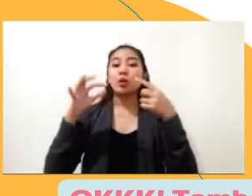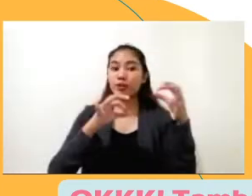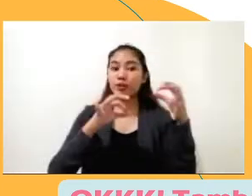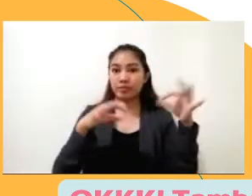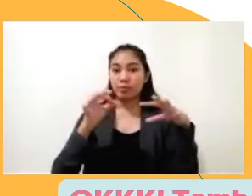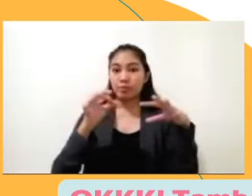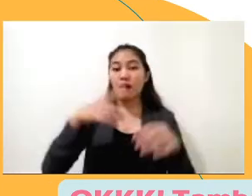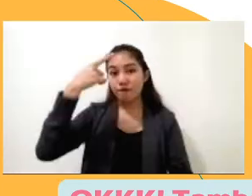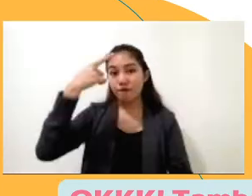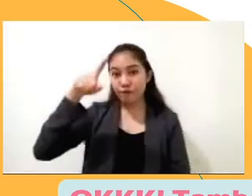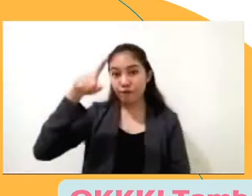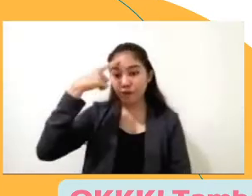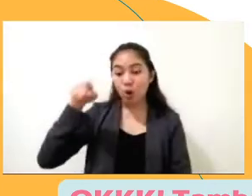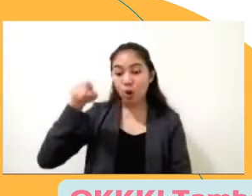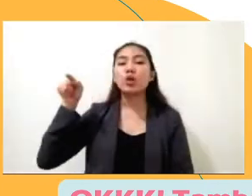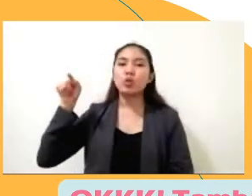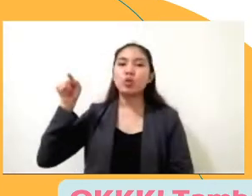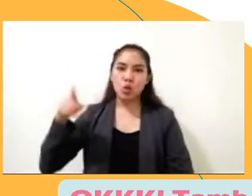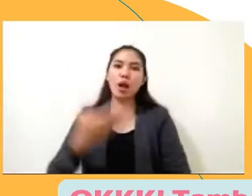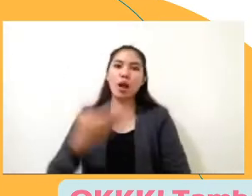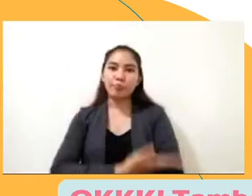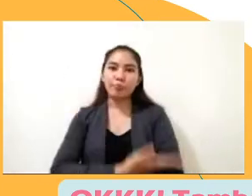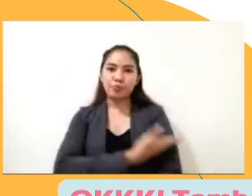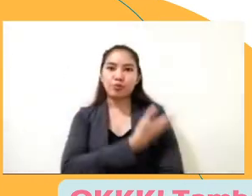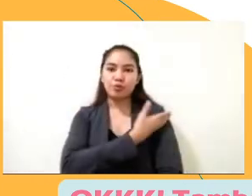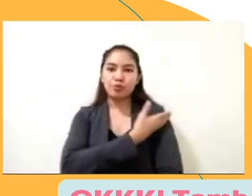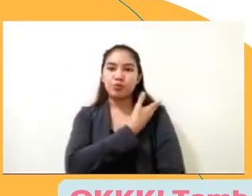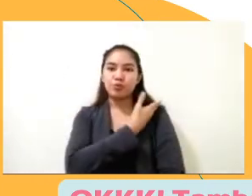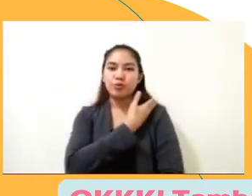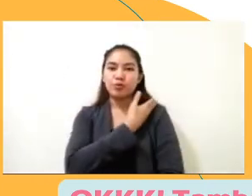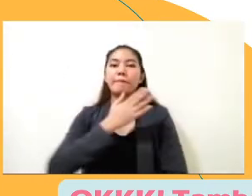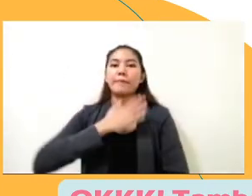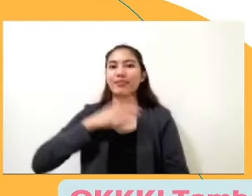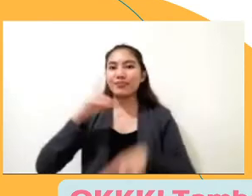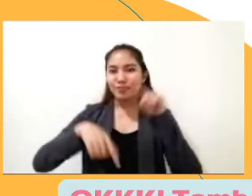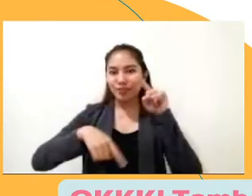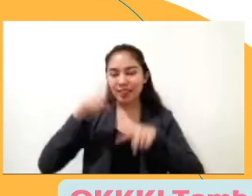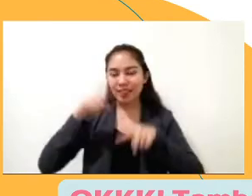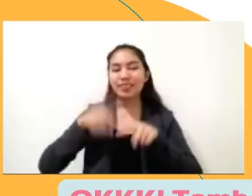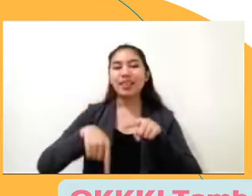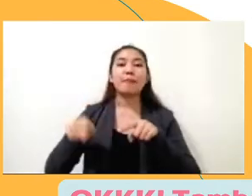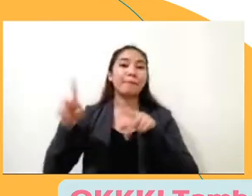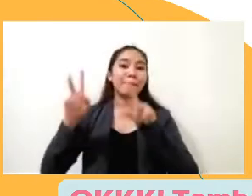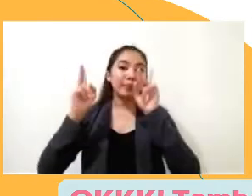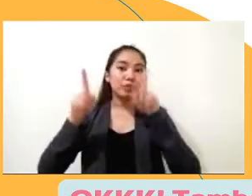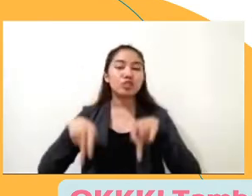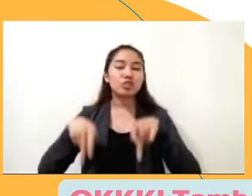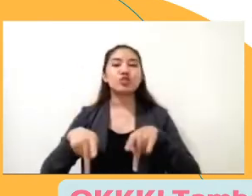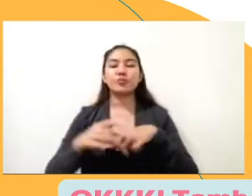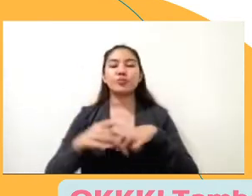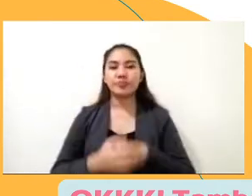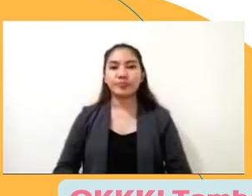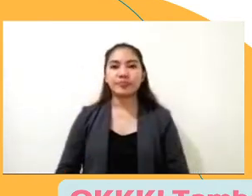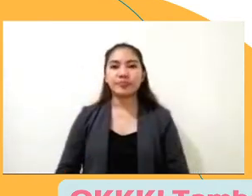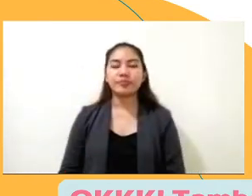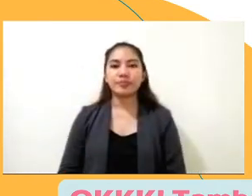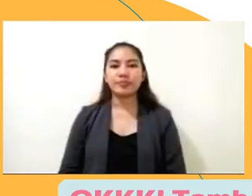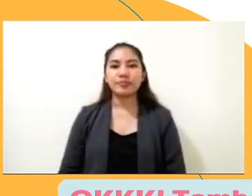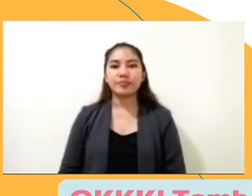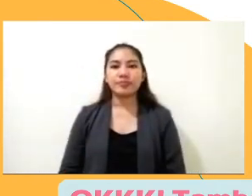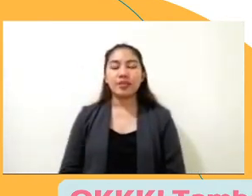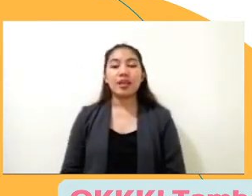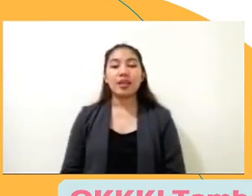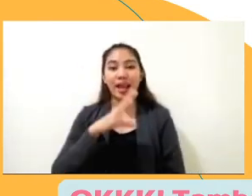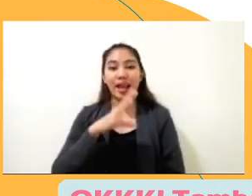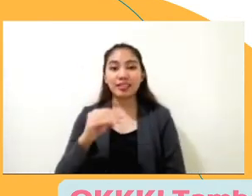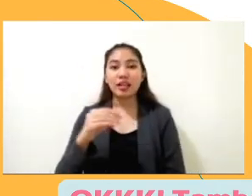para lumago at yumabong kung kaibigan ko o isang tao. At pangalawa, dahil may care